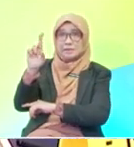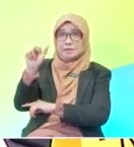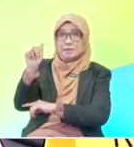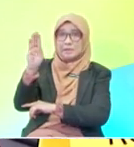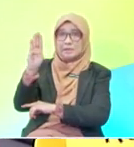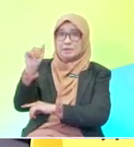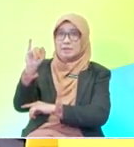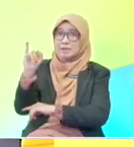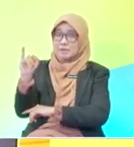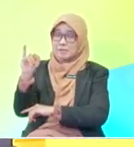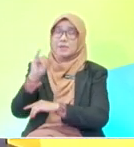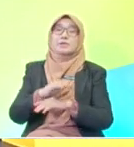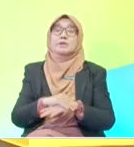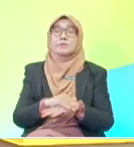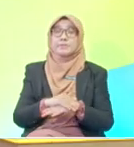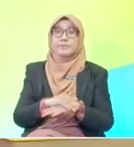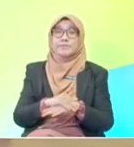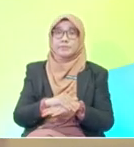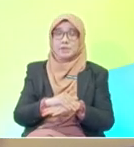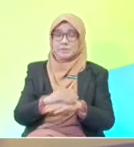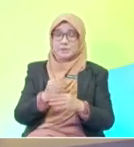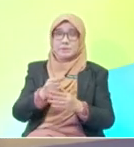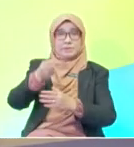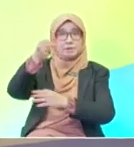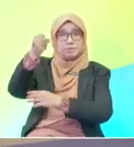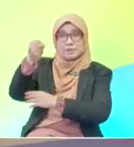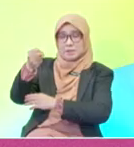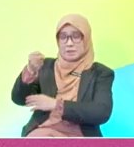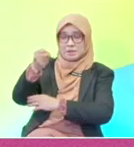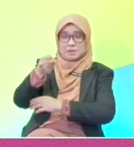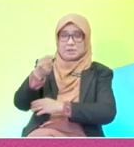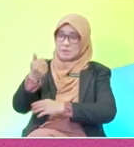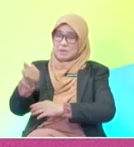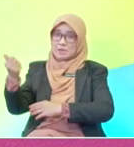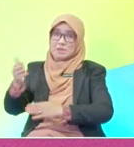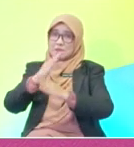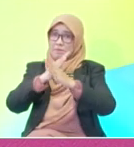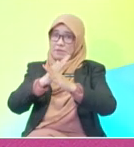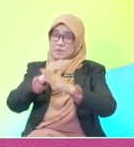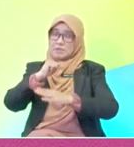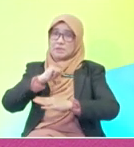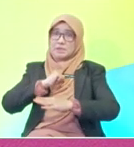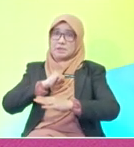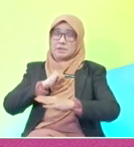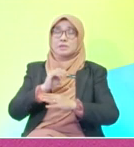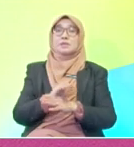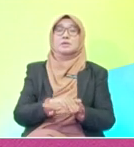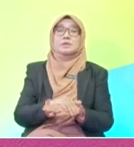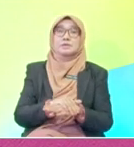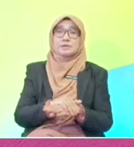ada terabai. Terabai itu adalah salah satu alat pertahanan diri juga. Okay, kalau kita tengok dekat